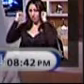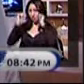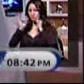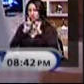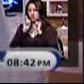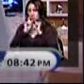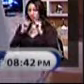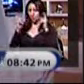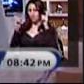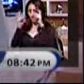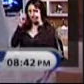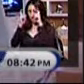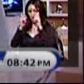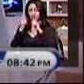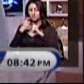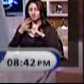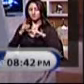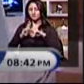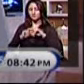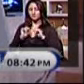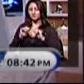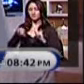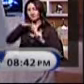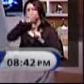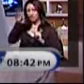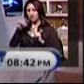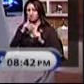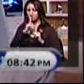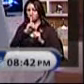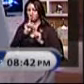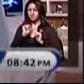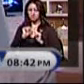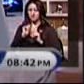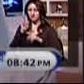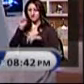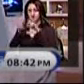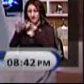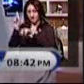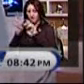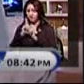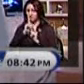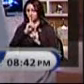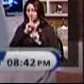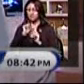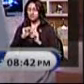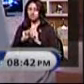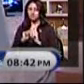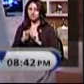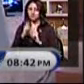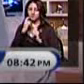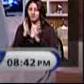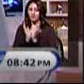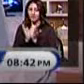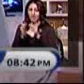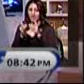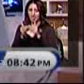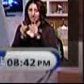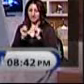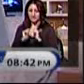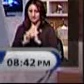في قطاع بقى يقولوا عليه الكتله الساكنه، او احنا سميناه تسميه يعني انا مش بحب استعملها قوي، اللي هي حزب الكنبه، لان فيها